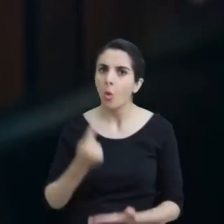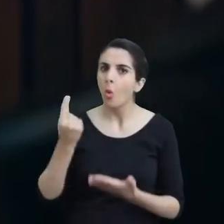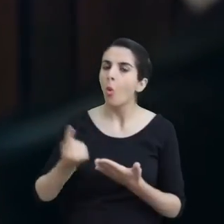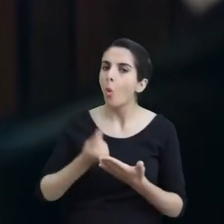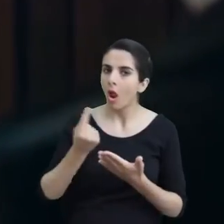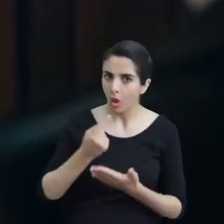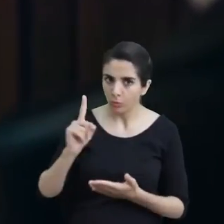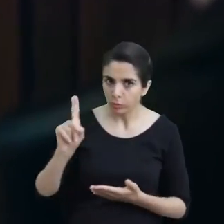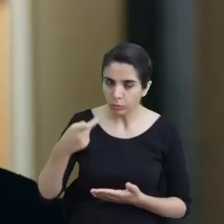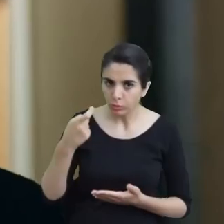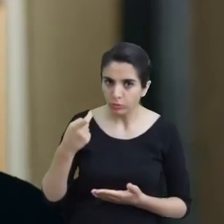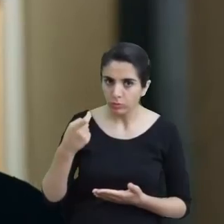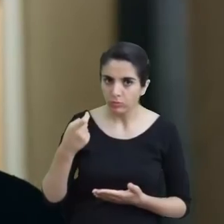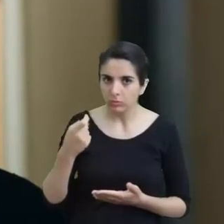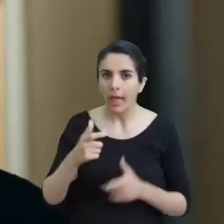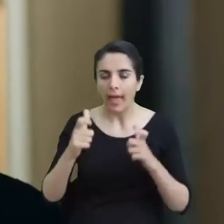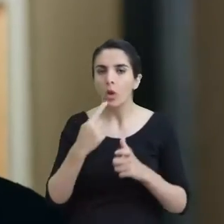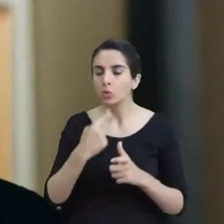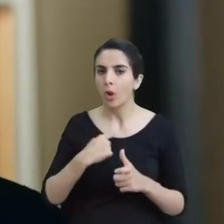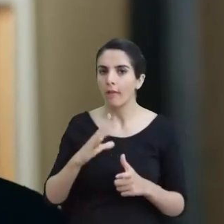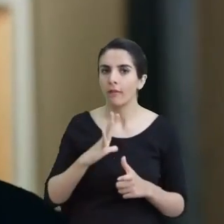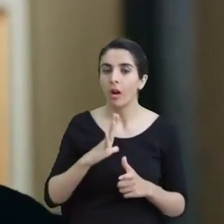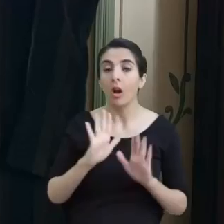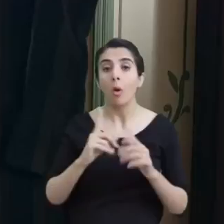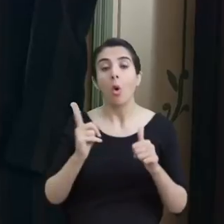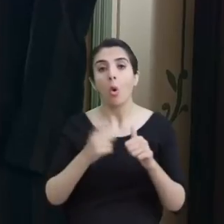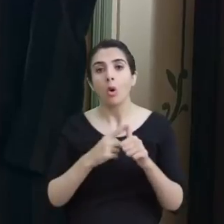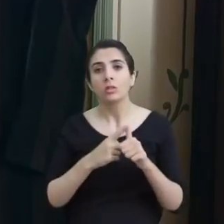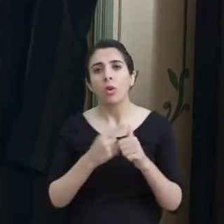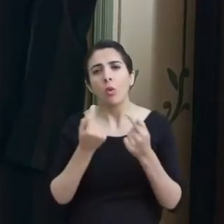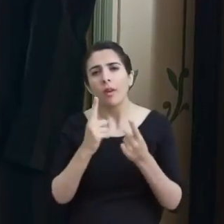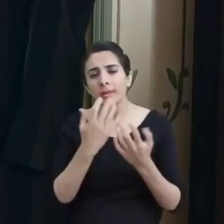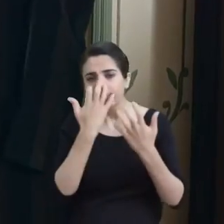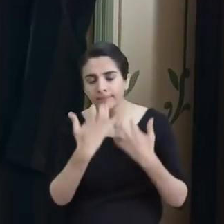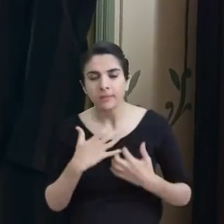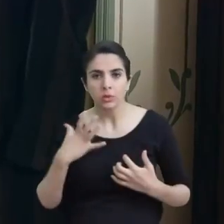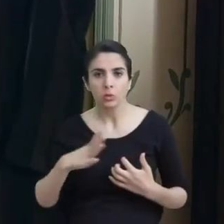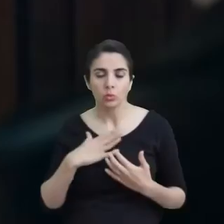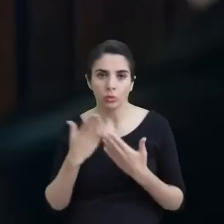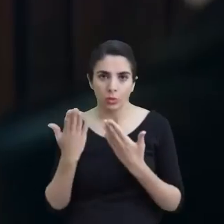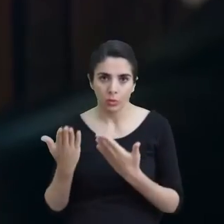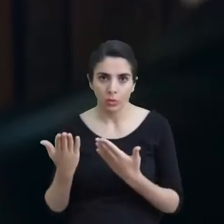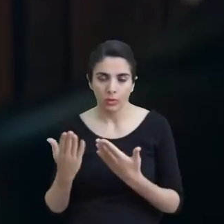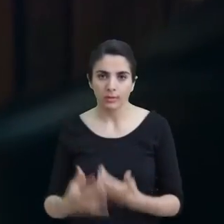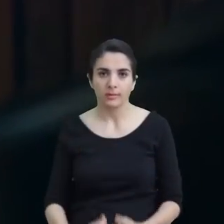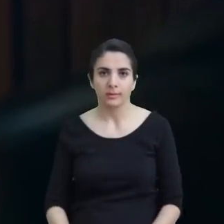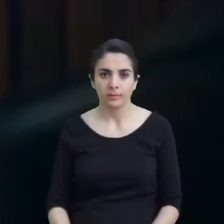Peki Kur'an-ı Kerim'i buldun mu oğul? Yarın söyleyecek. Ama öncesinde küçük bir iyilik istiyor bizden.